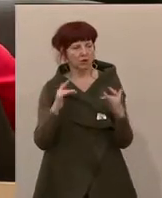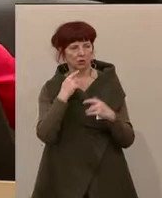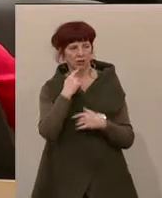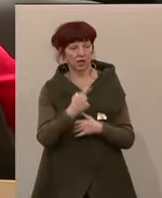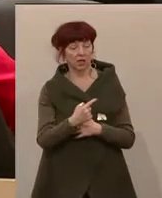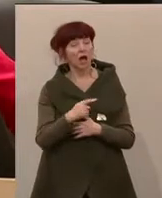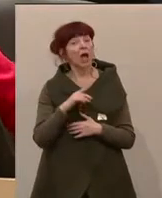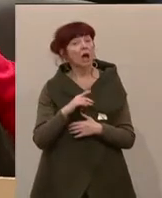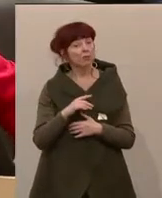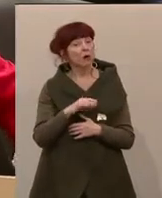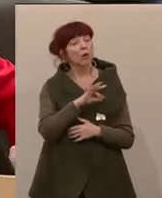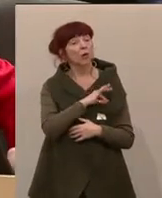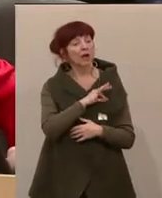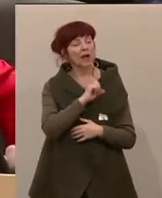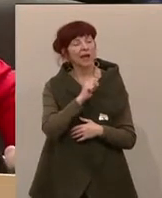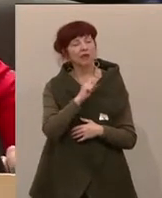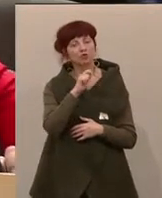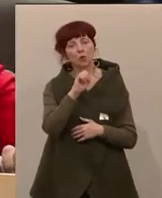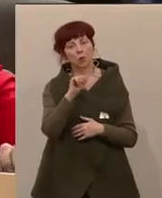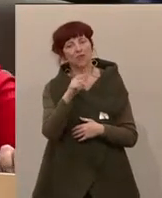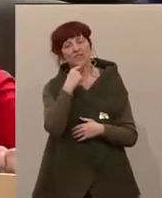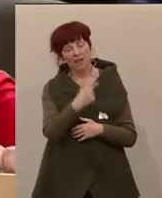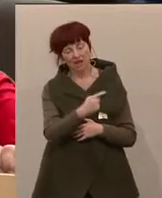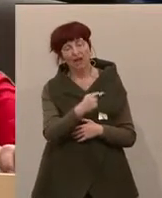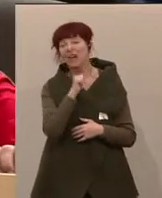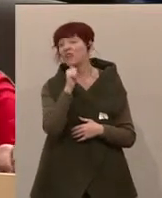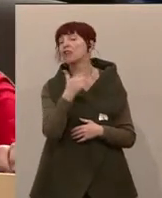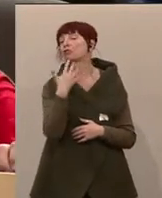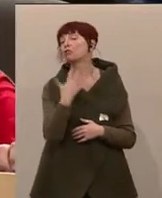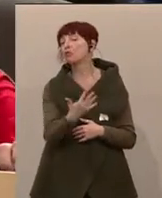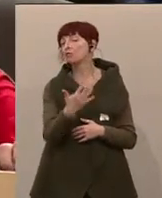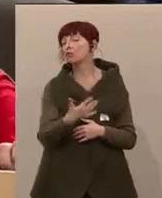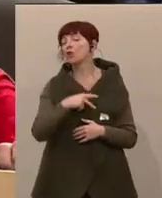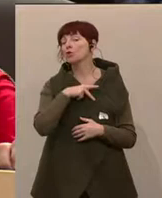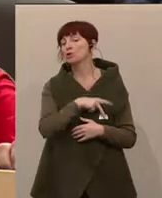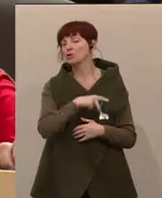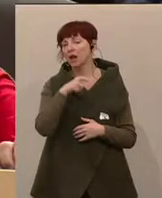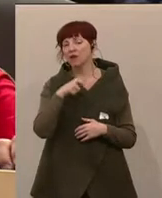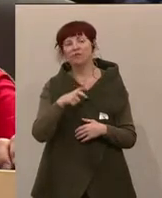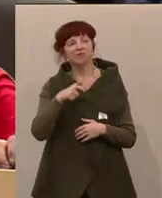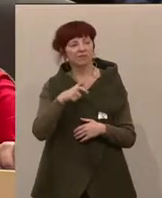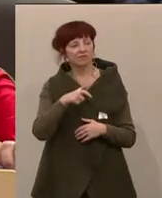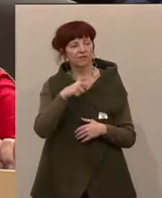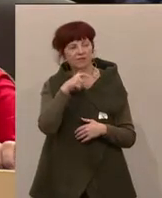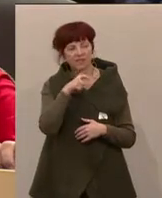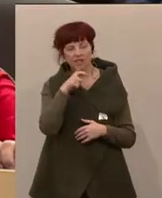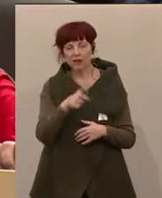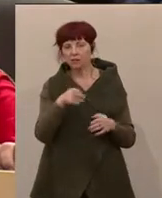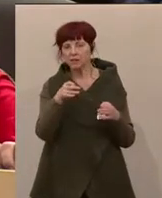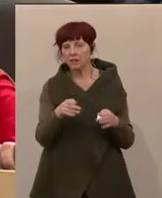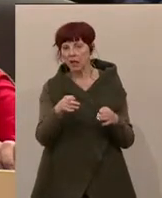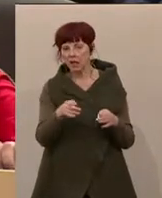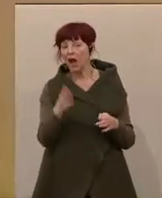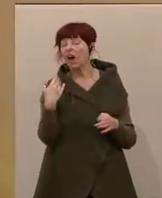hat tatsächlich berichtet und gesagt, es sind nicht 5 Sozialversicherungsträger in Zukunft, sondern 10. Der Leichtfried hat dann 11 zusammengebracht, also sie sind sich auch nicht